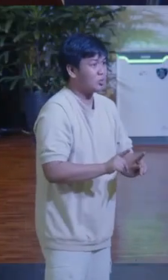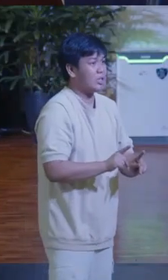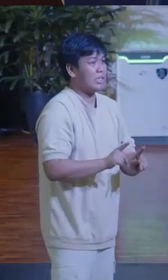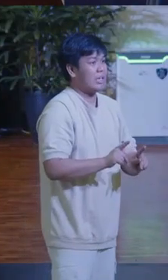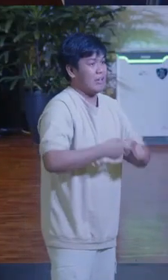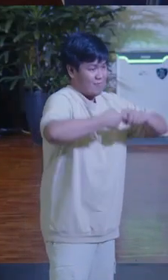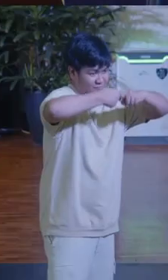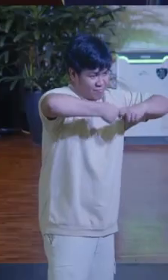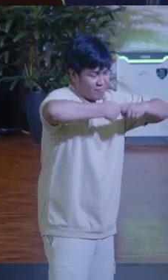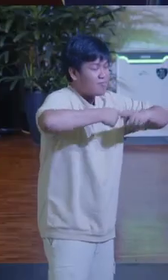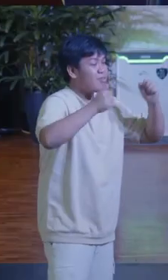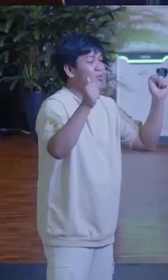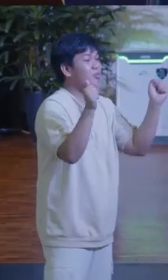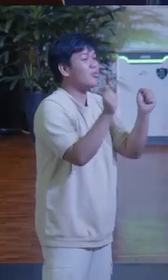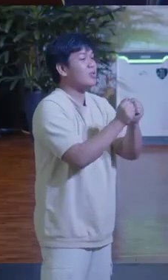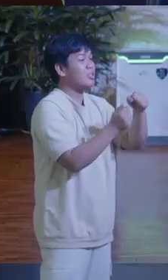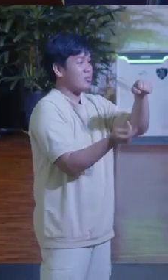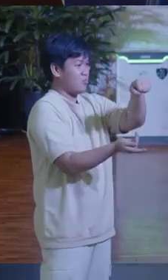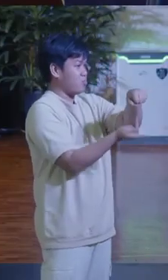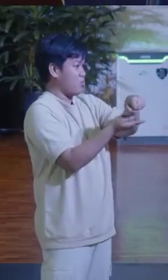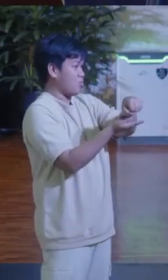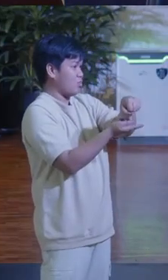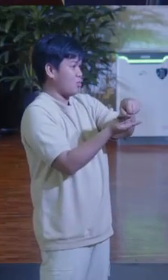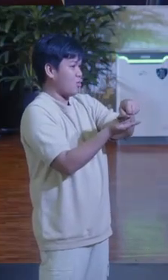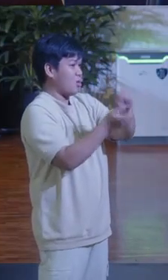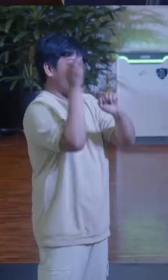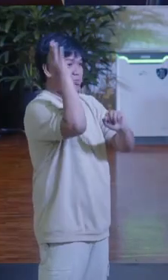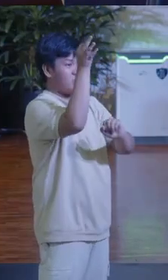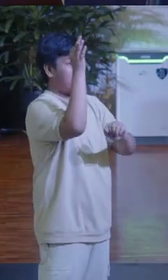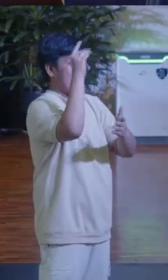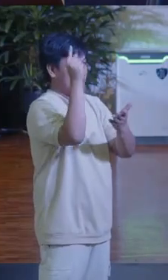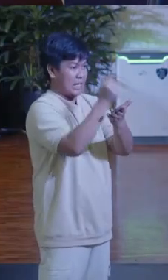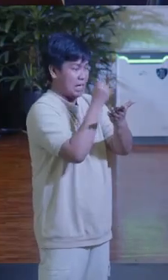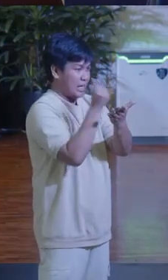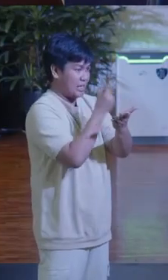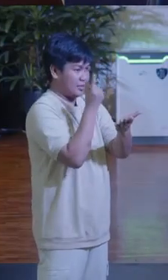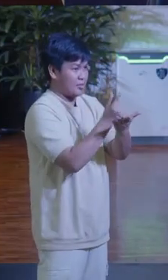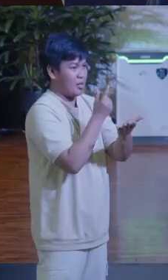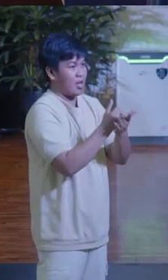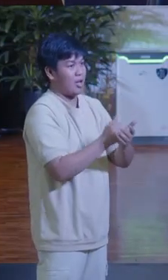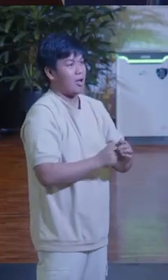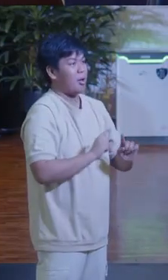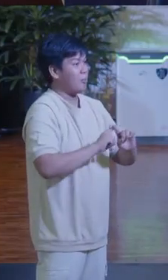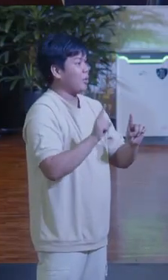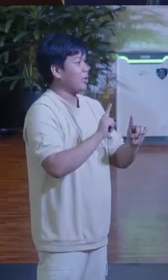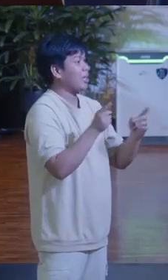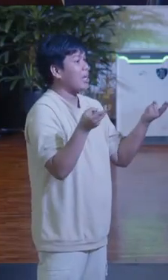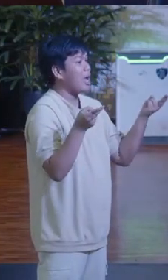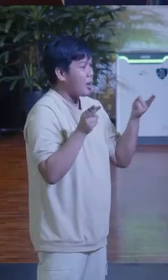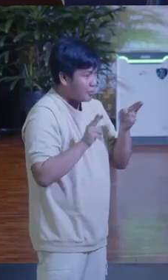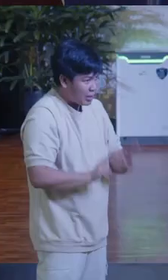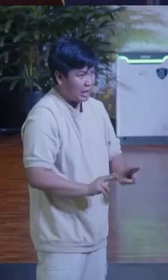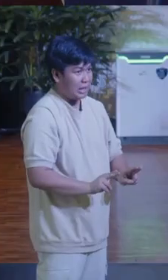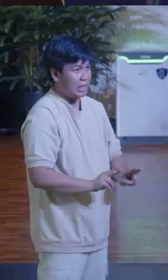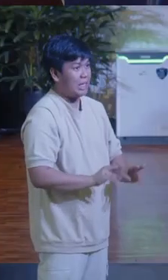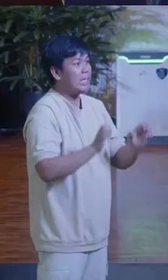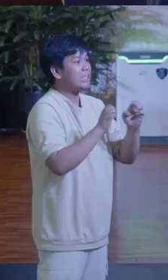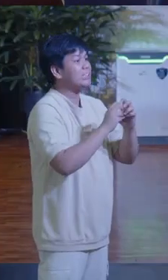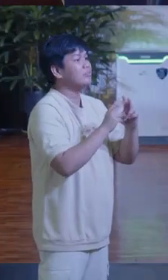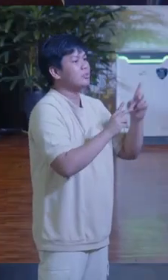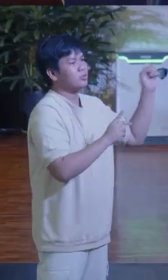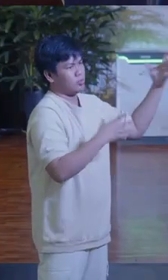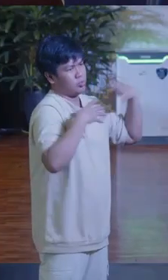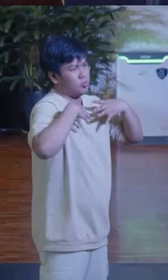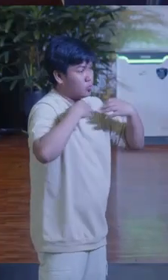ni Pablo sa pamamahayag ng tamang ebanghelyo. Pero kahit si